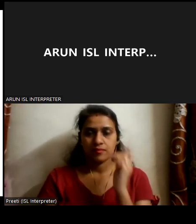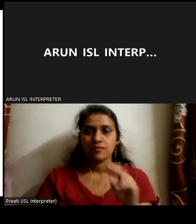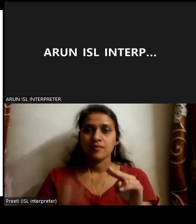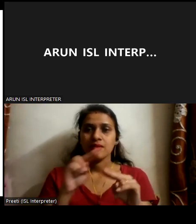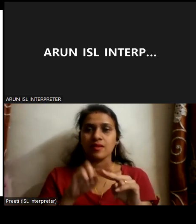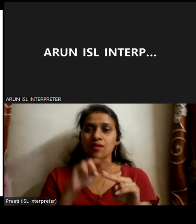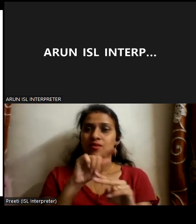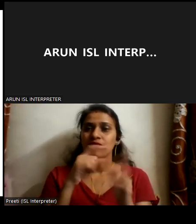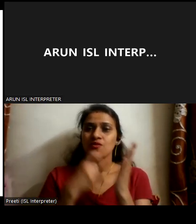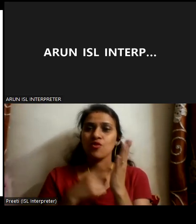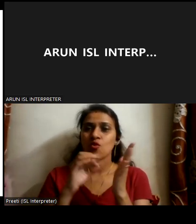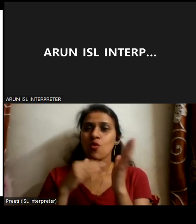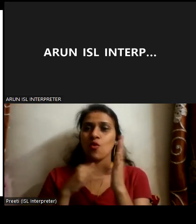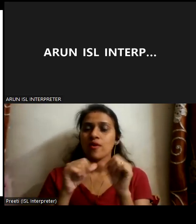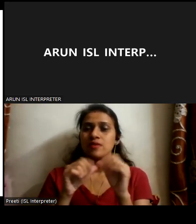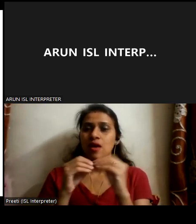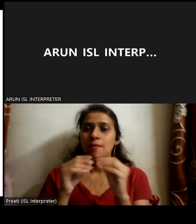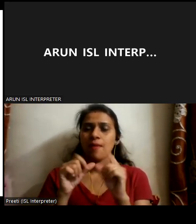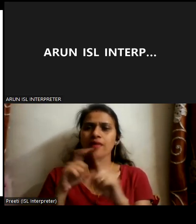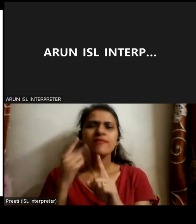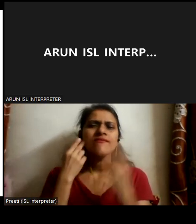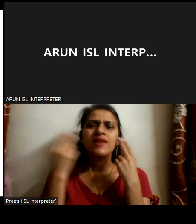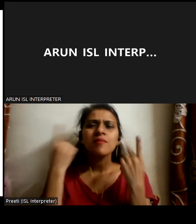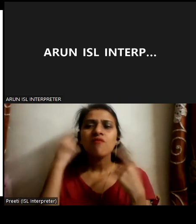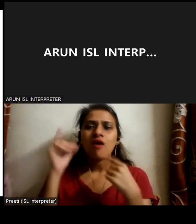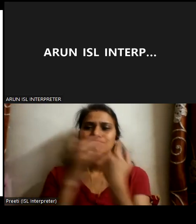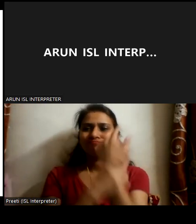के लिए जाना जाता है, वहां पे जो स्थिति है,